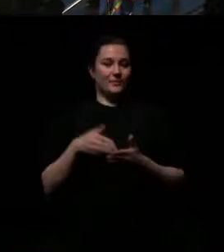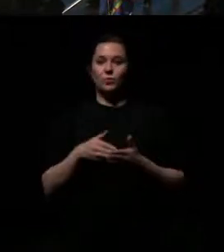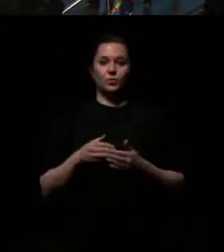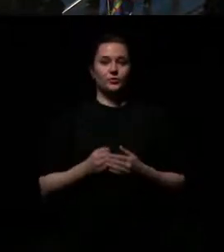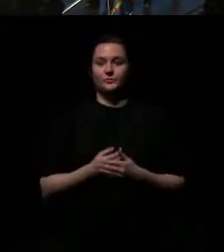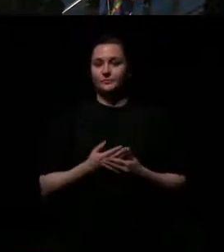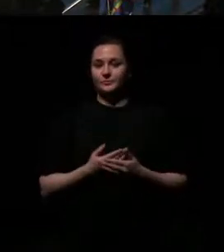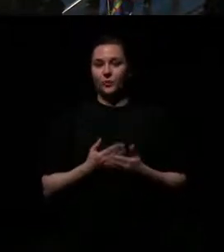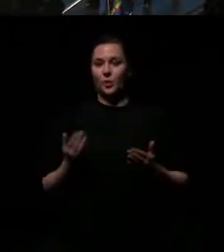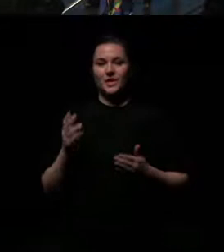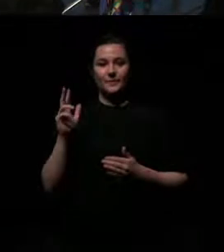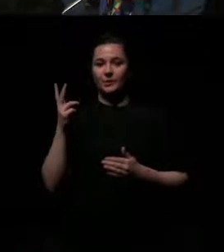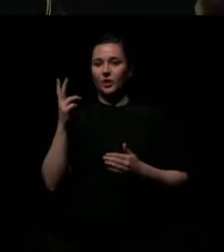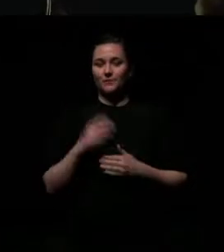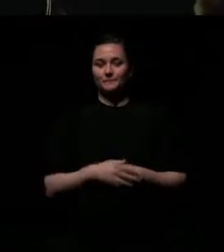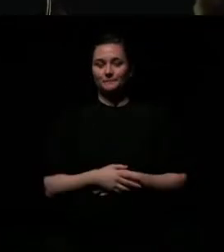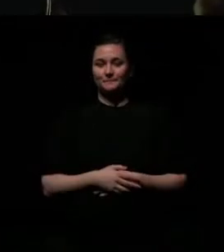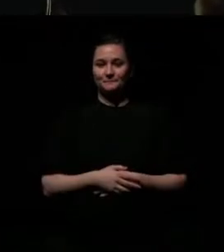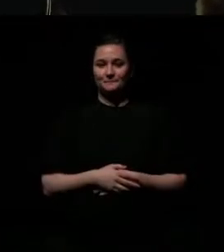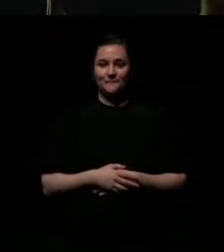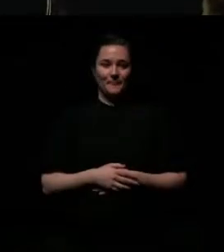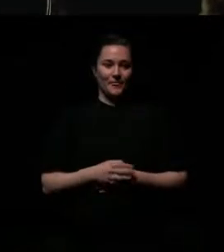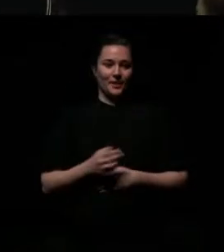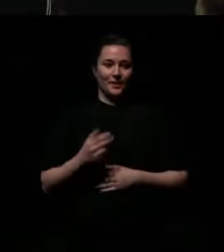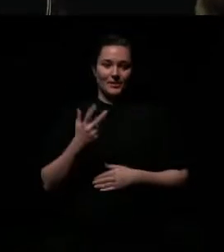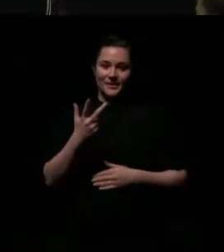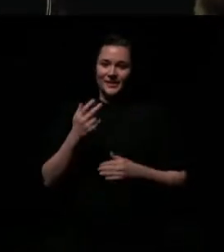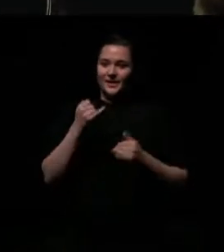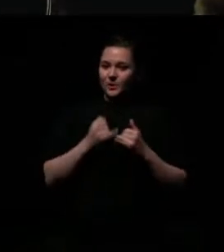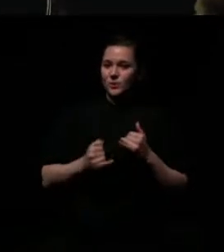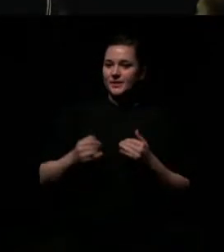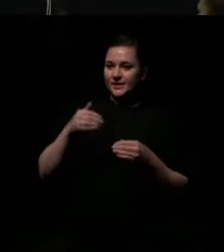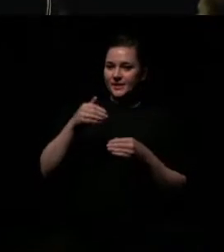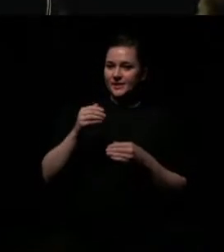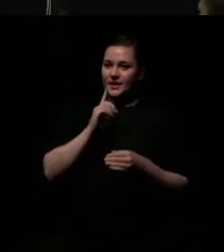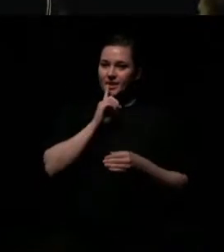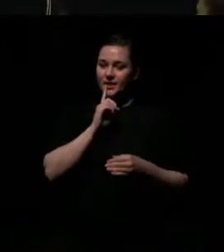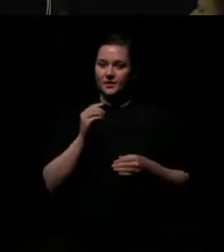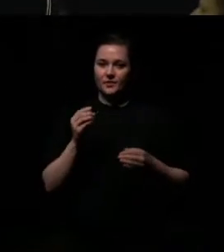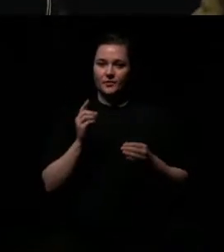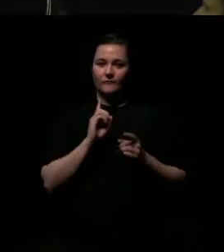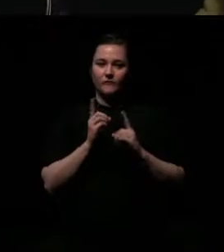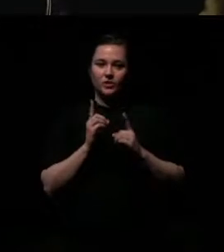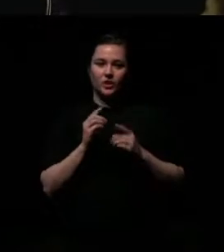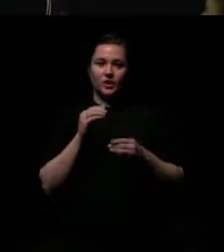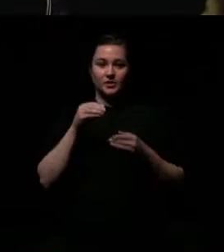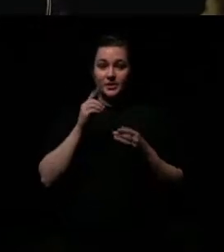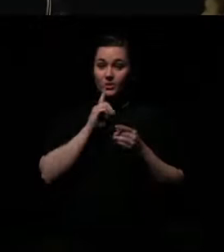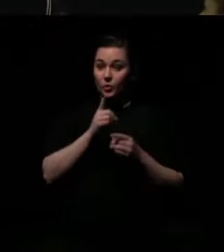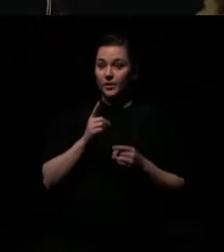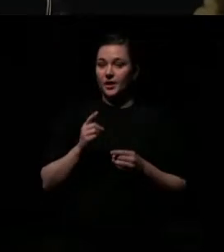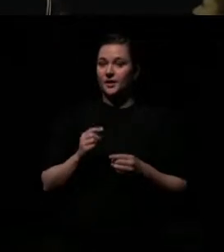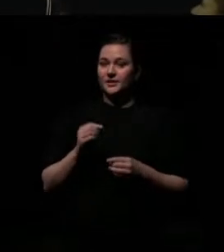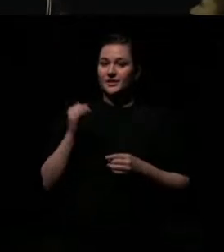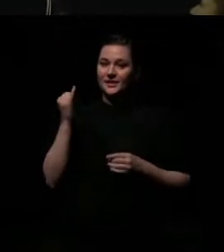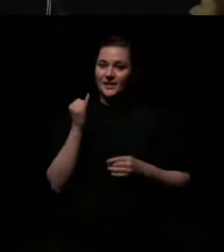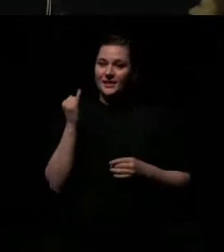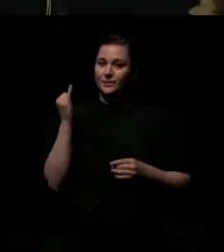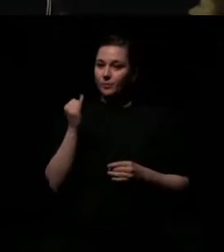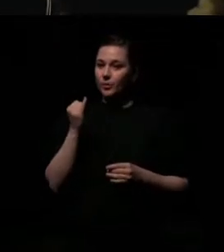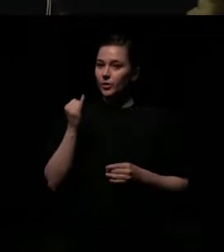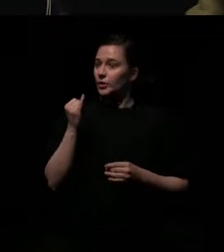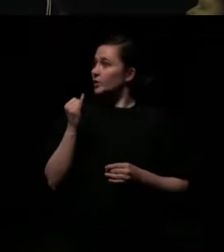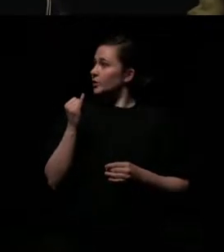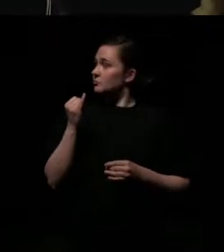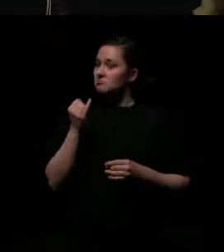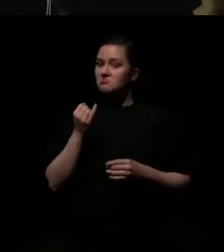siste plassen i rådet. Her har altså styret innstilt Ingeborg Holkim Bringsli. Da lurer jeg igjen på om det er noen som har spørsmål